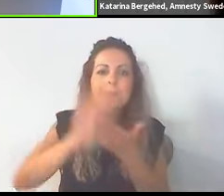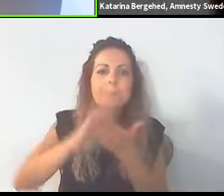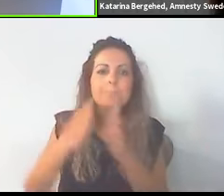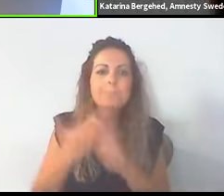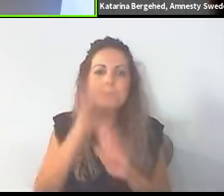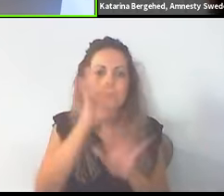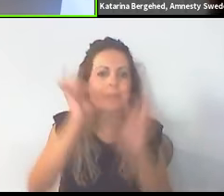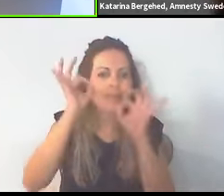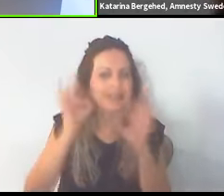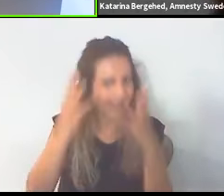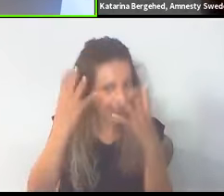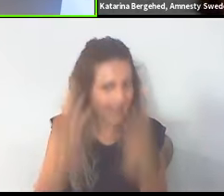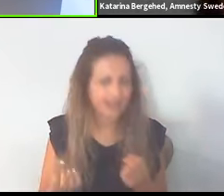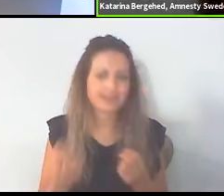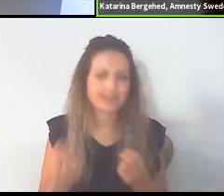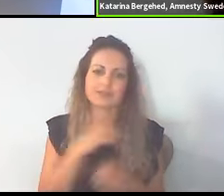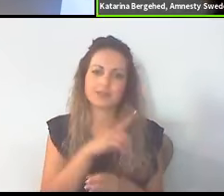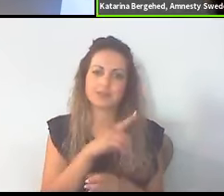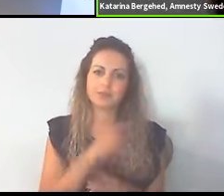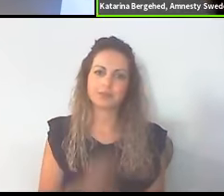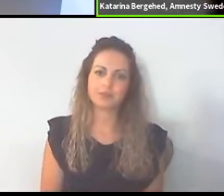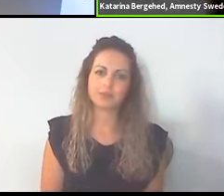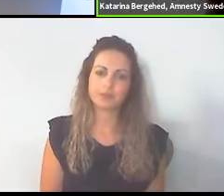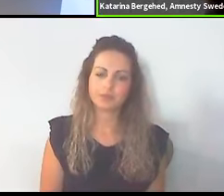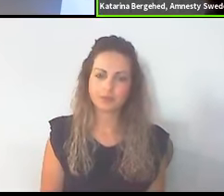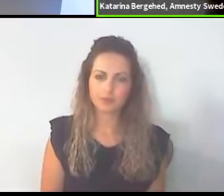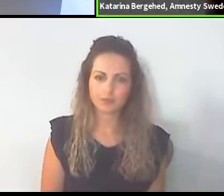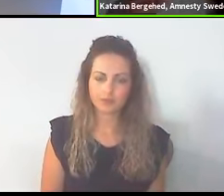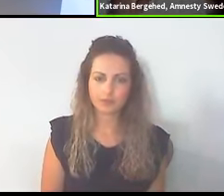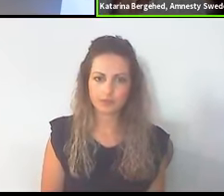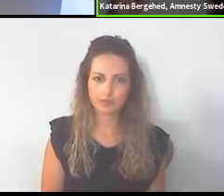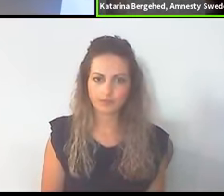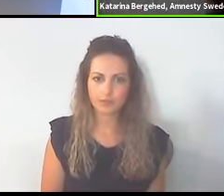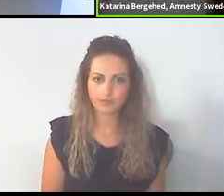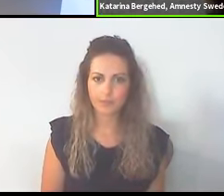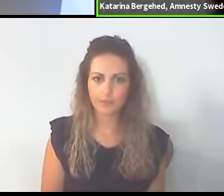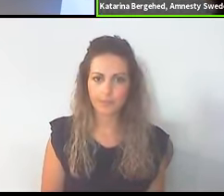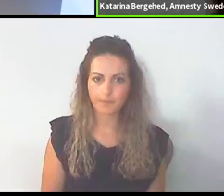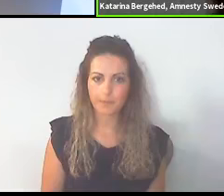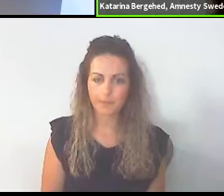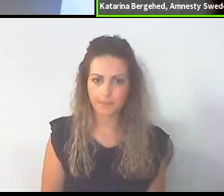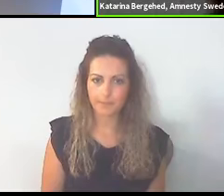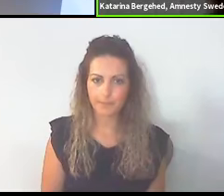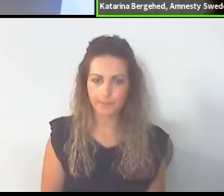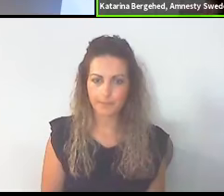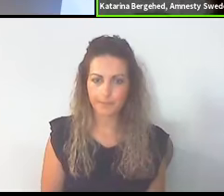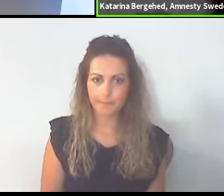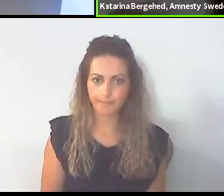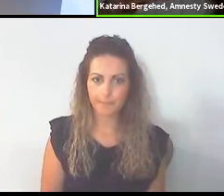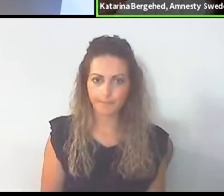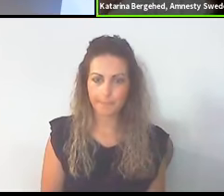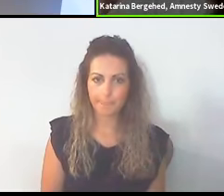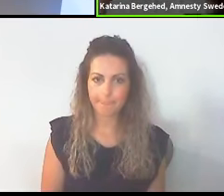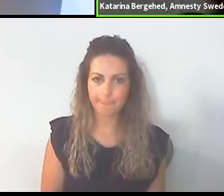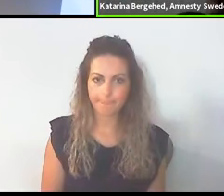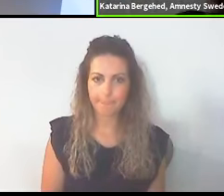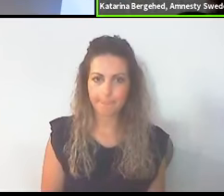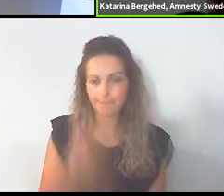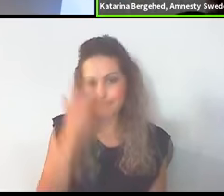αλλαγής. So everyone expected that the number of reported rape